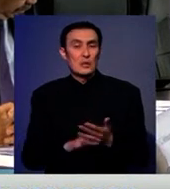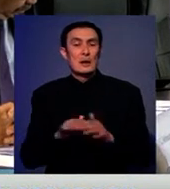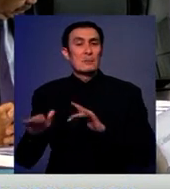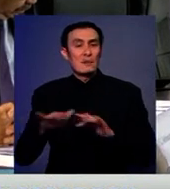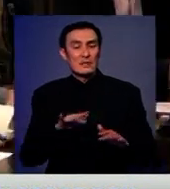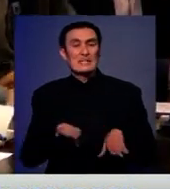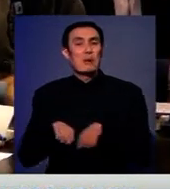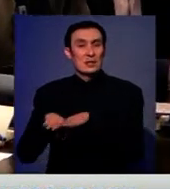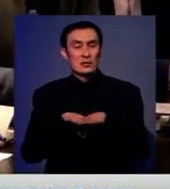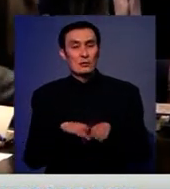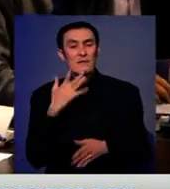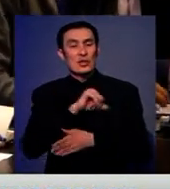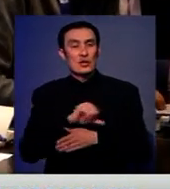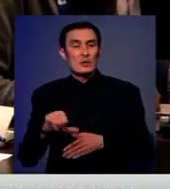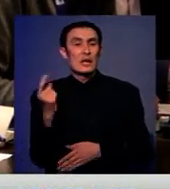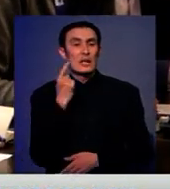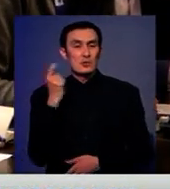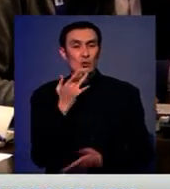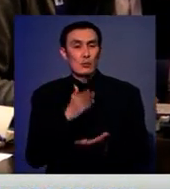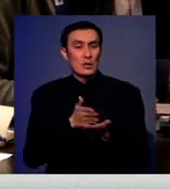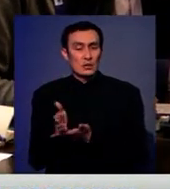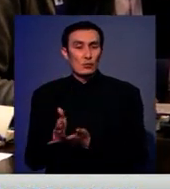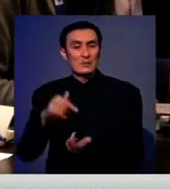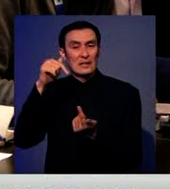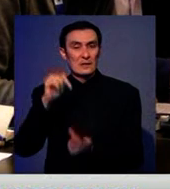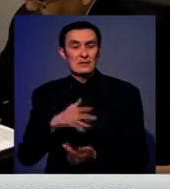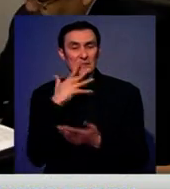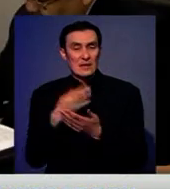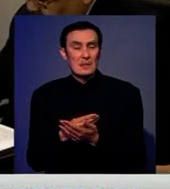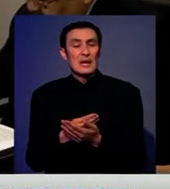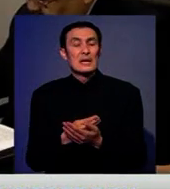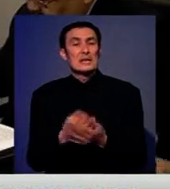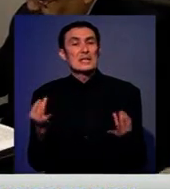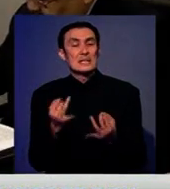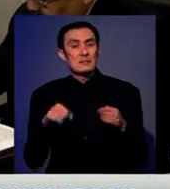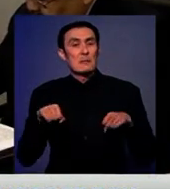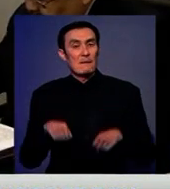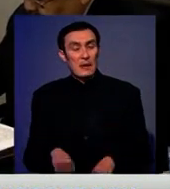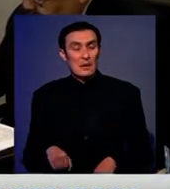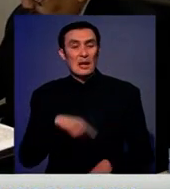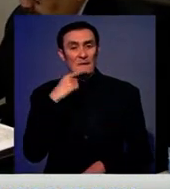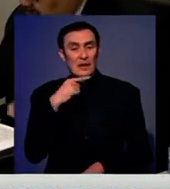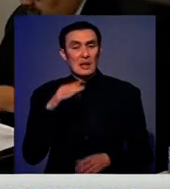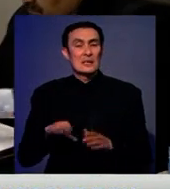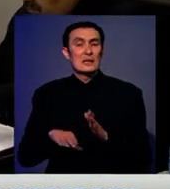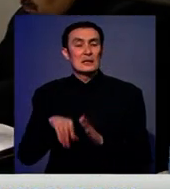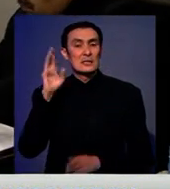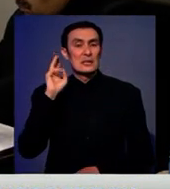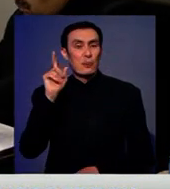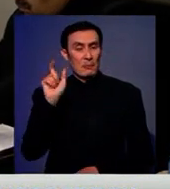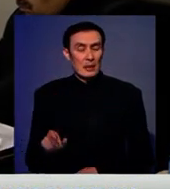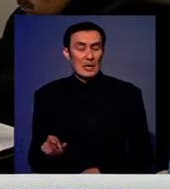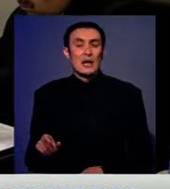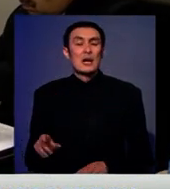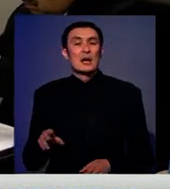проводить сбалансированную внешнюю и экономическую политику в соответствии со своими интересами и приоритетами, отметила дипломат. формат.